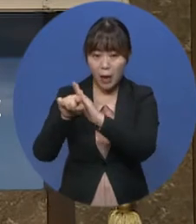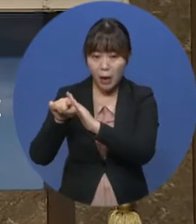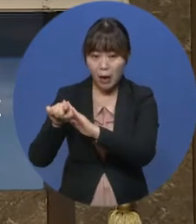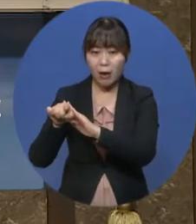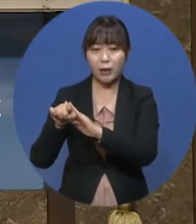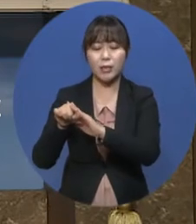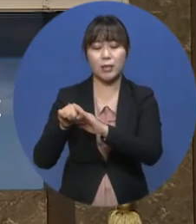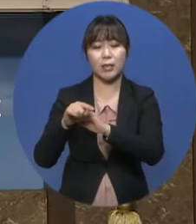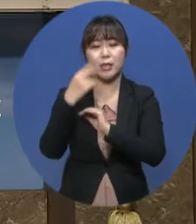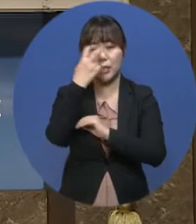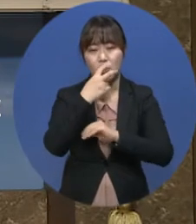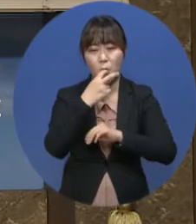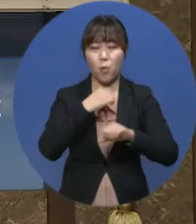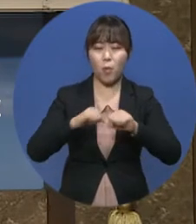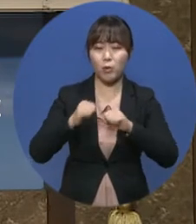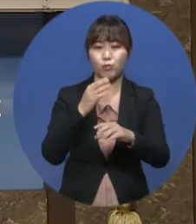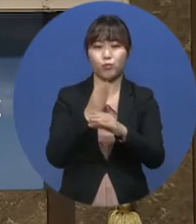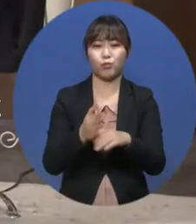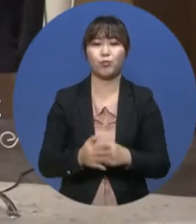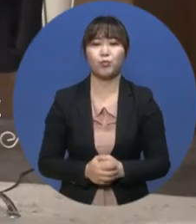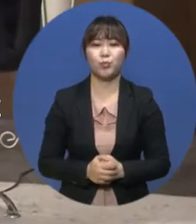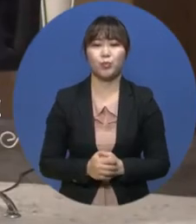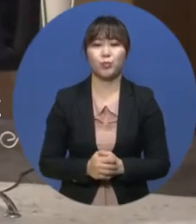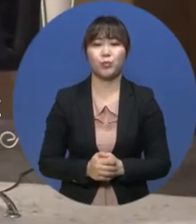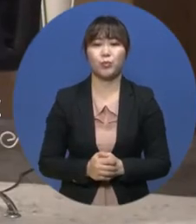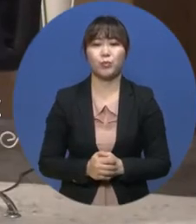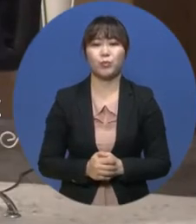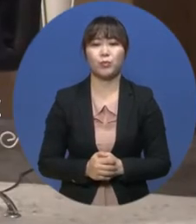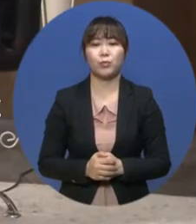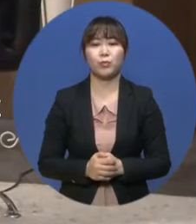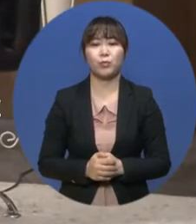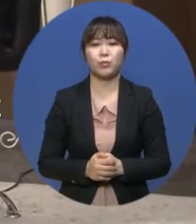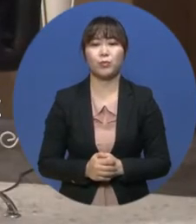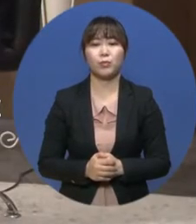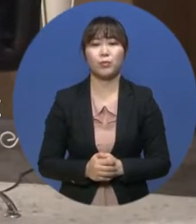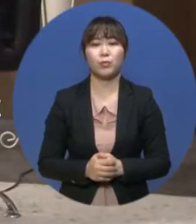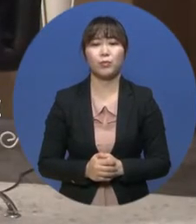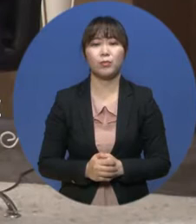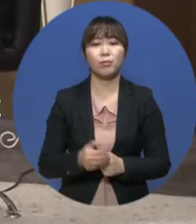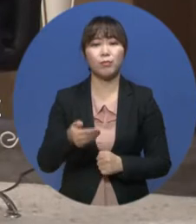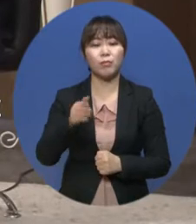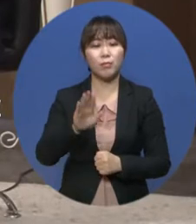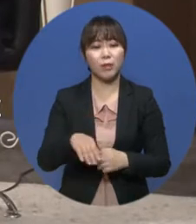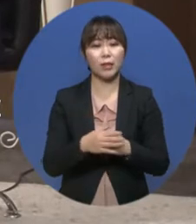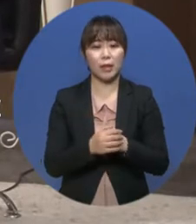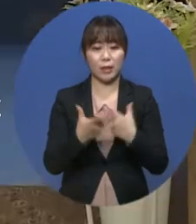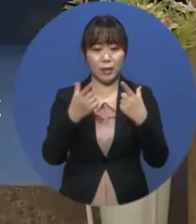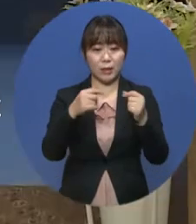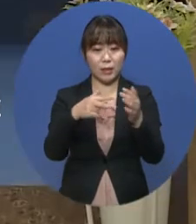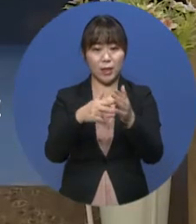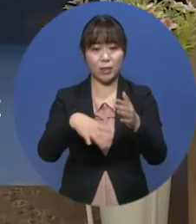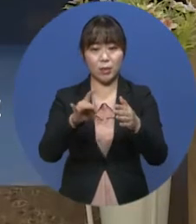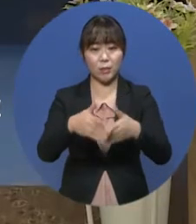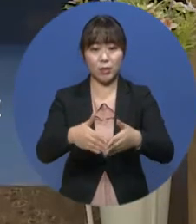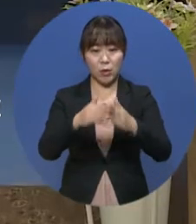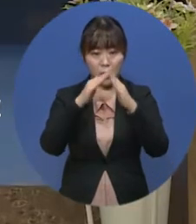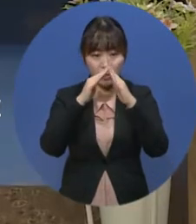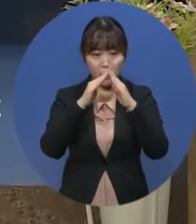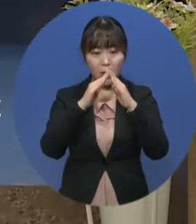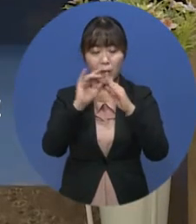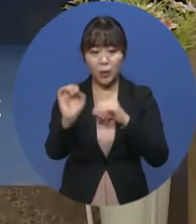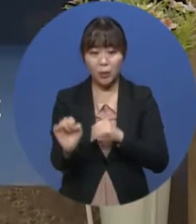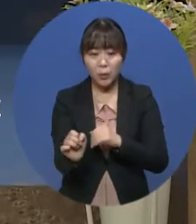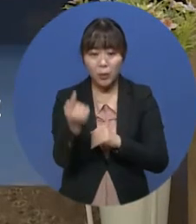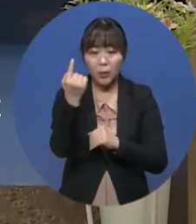활동을 하고 있습니다 4 어 그런데 이스마일 재단을 처음에 설립하게 된